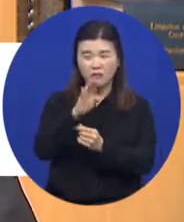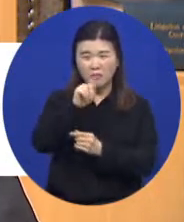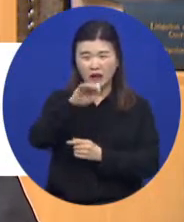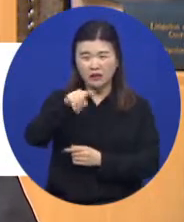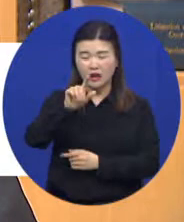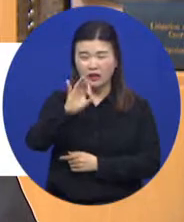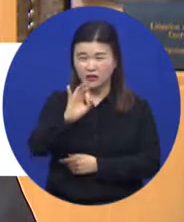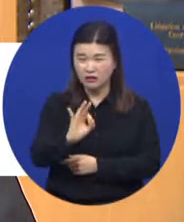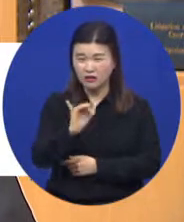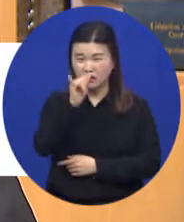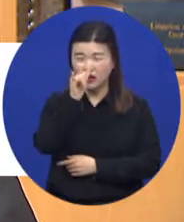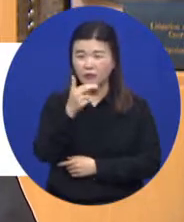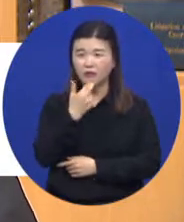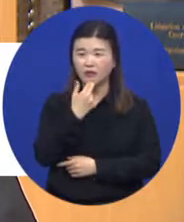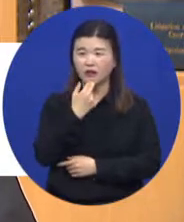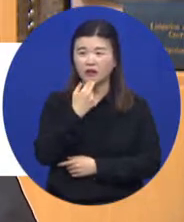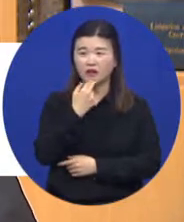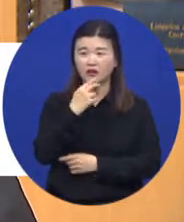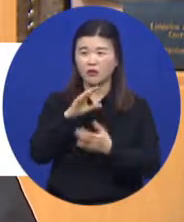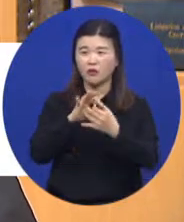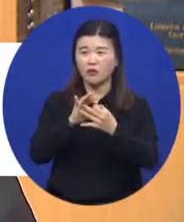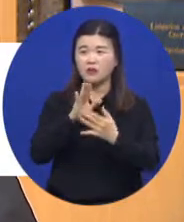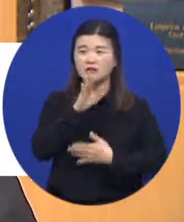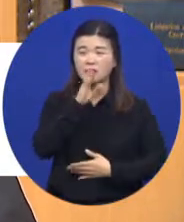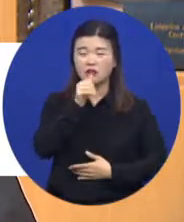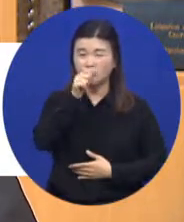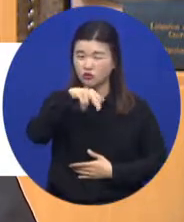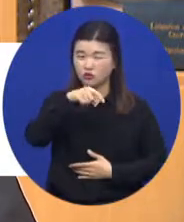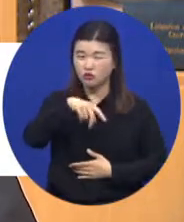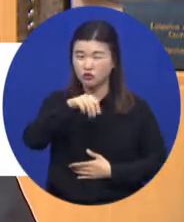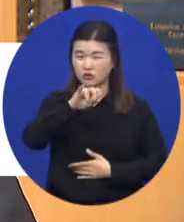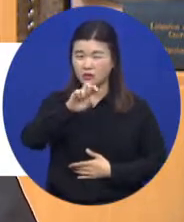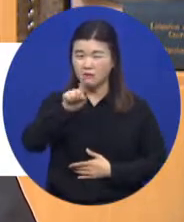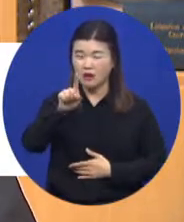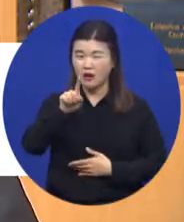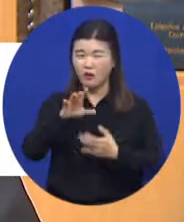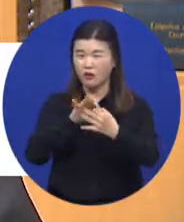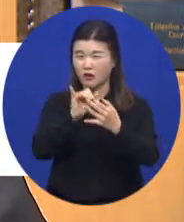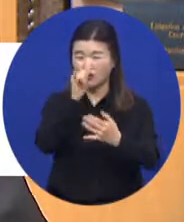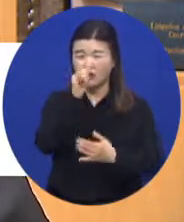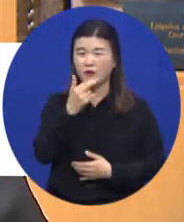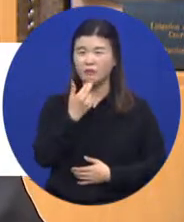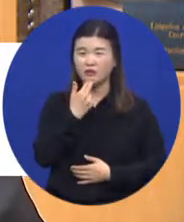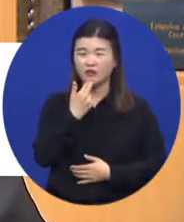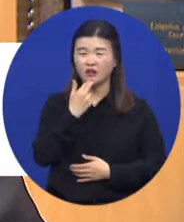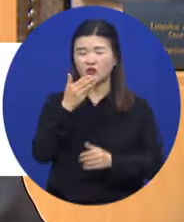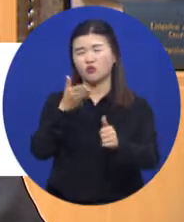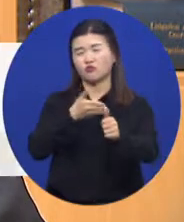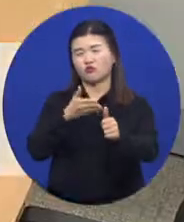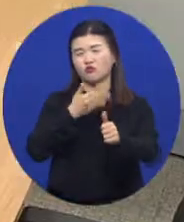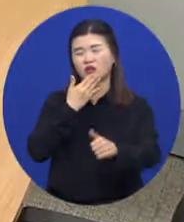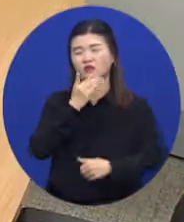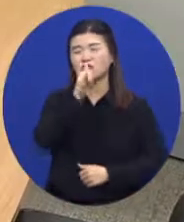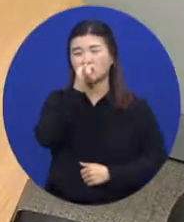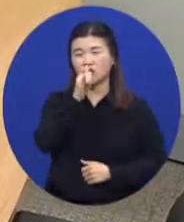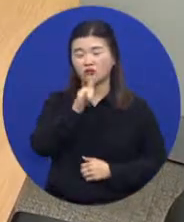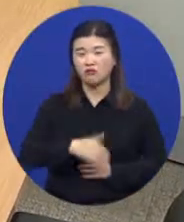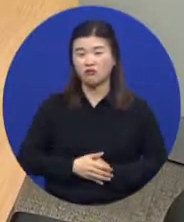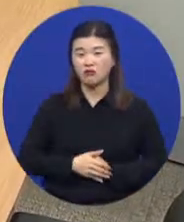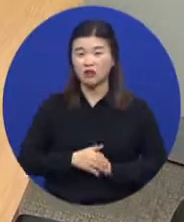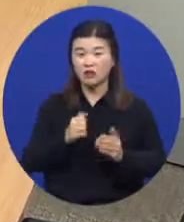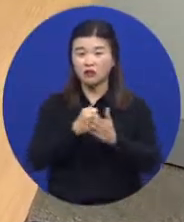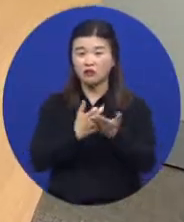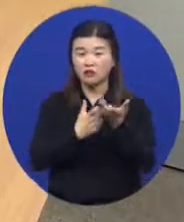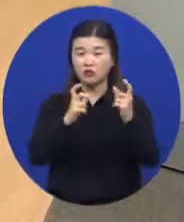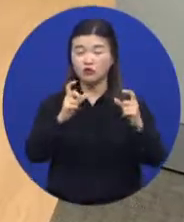물질이 발견됐는지, 그게 정말 그 후쿠시마 원전에서 방류된 건지 뭐 이런 것까지 요구할 거거든요. 이에